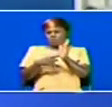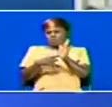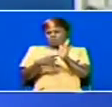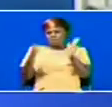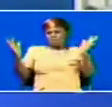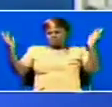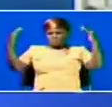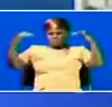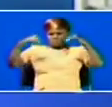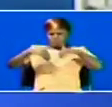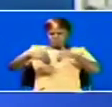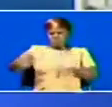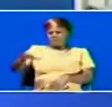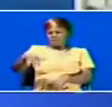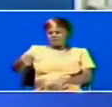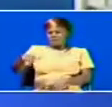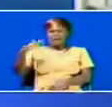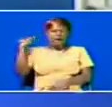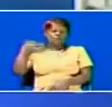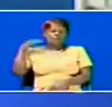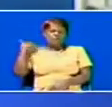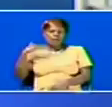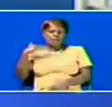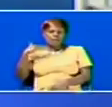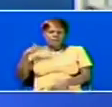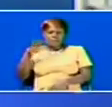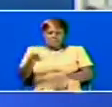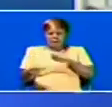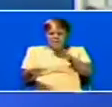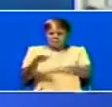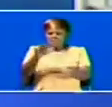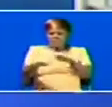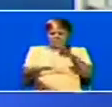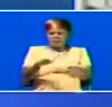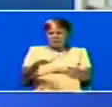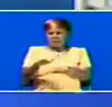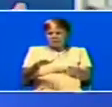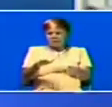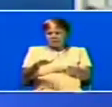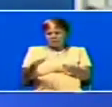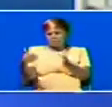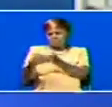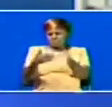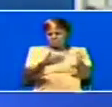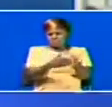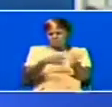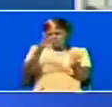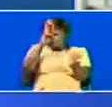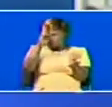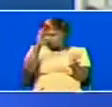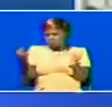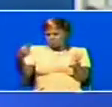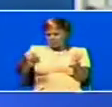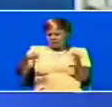wamekongamana katika sehemu ya tukio, kulikuwa na mkanyagano kiasi, wakawa wanazuia maafisa wa polisi kuja pale